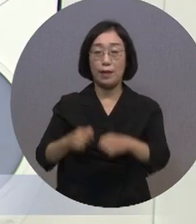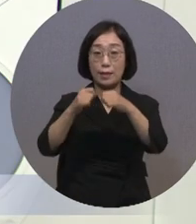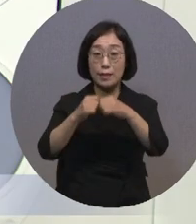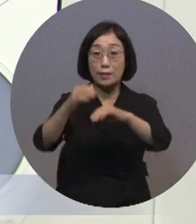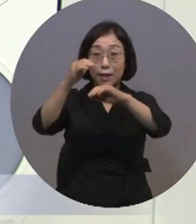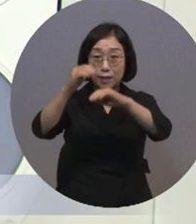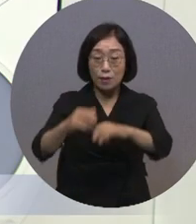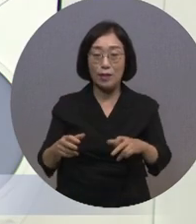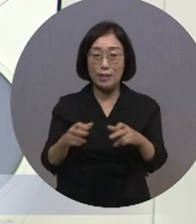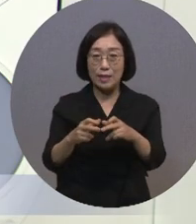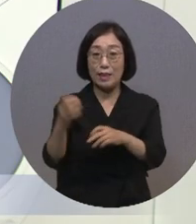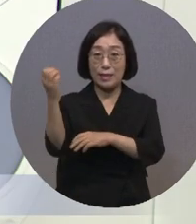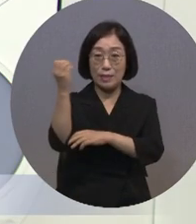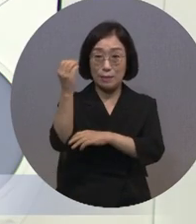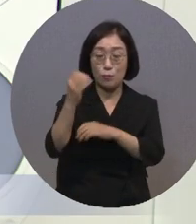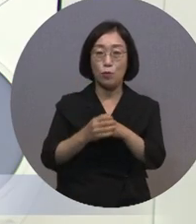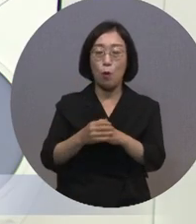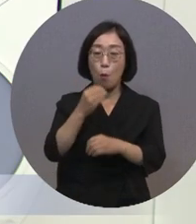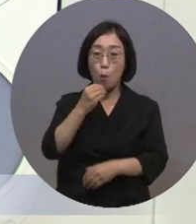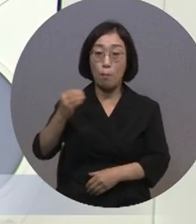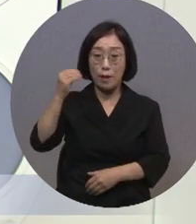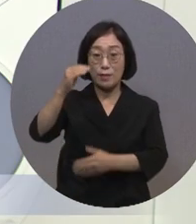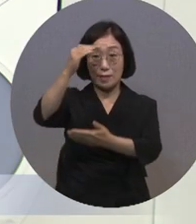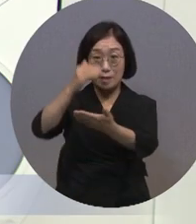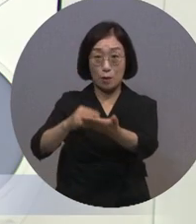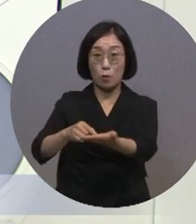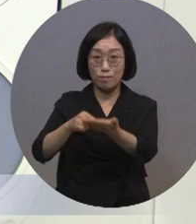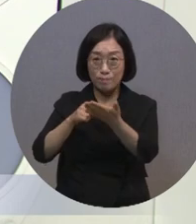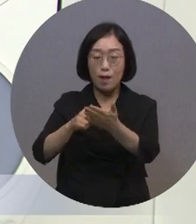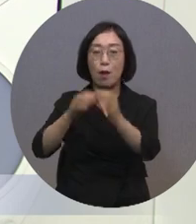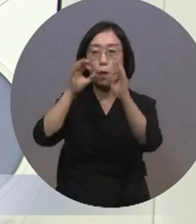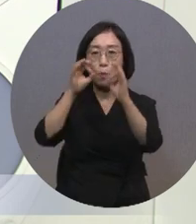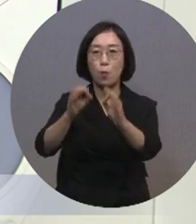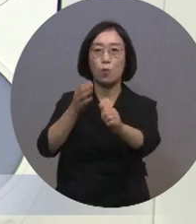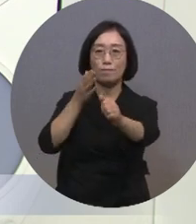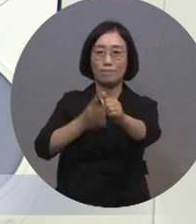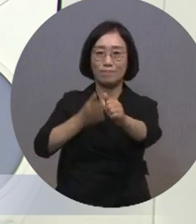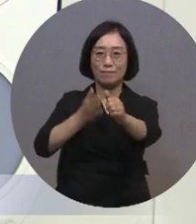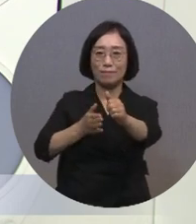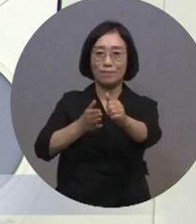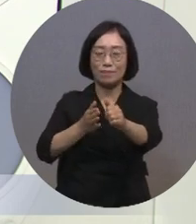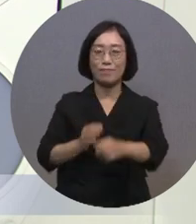뉴스는 장애인 신문과 웰페어 뉴스 홈페이지를 통해 확인할 수